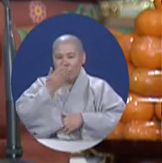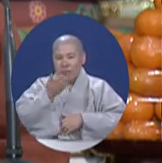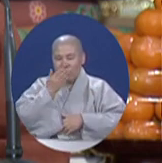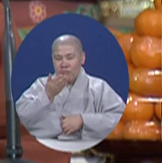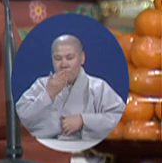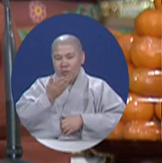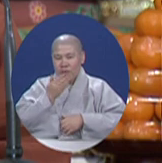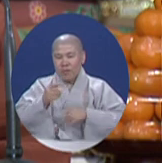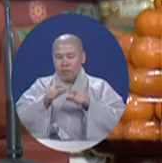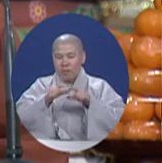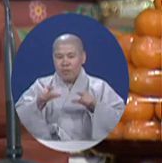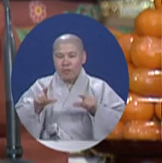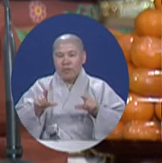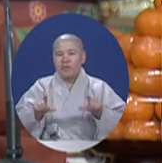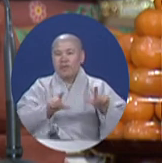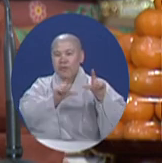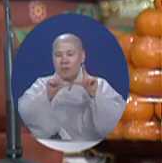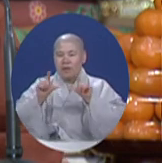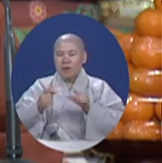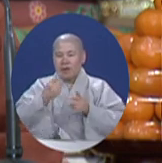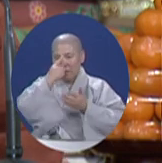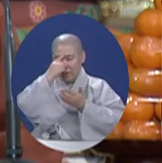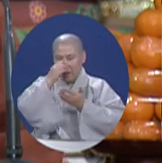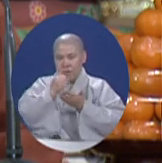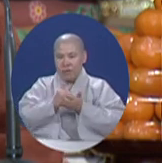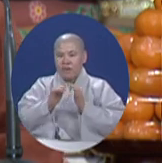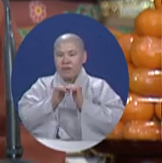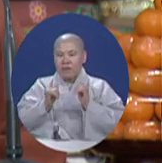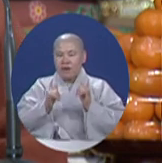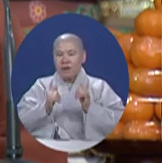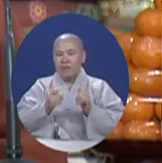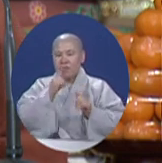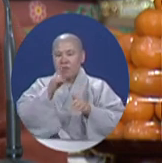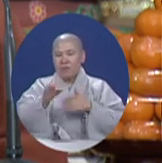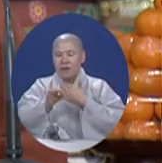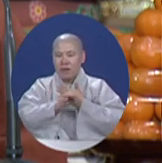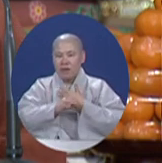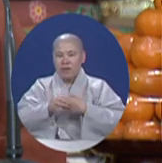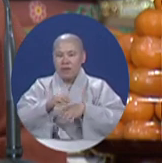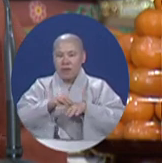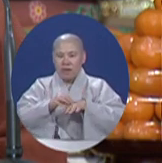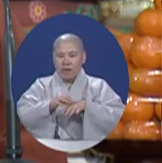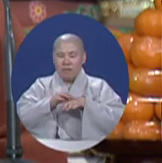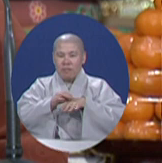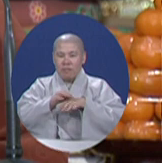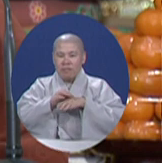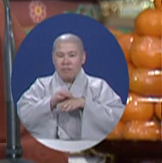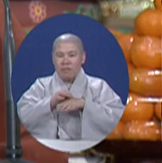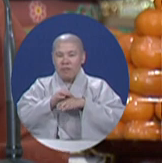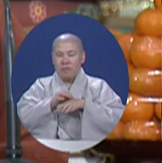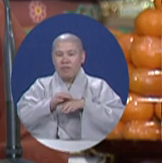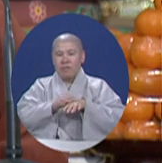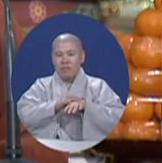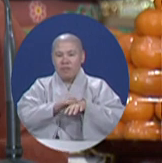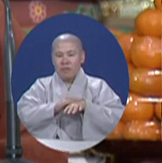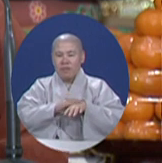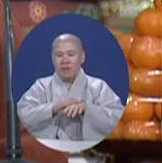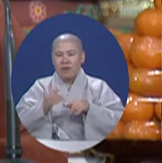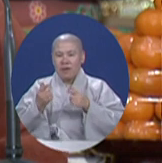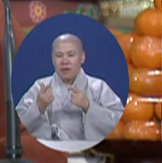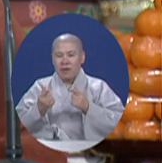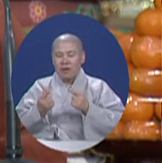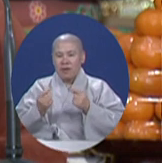먹고 이러는 스님도 사람으로 말하면 피부다 이거예요. 위지 피부. 이 피부도 또 굉장히 중요한